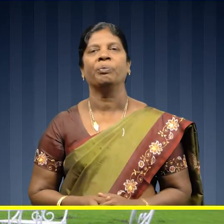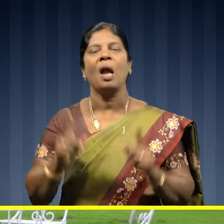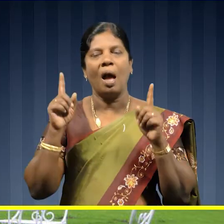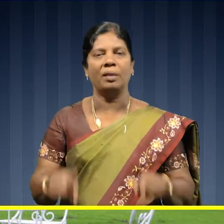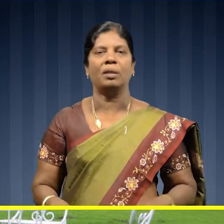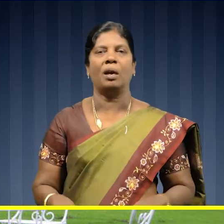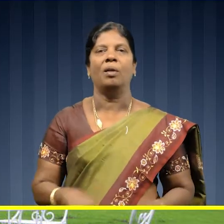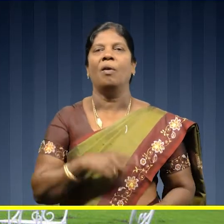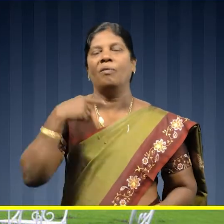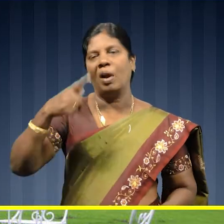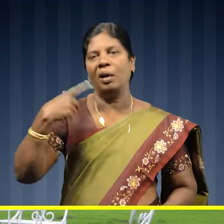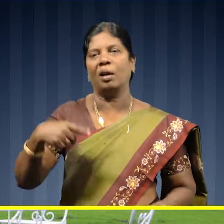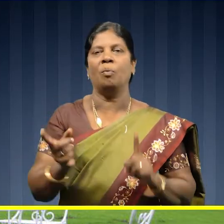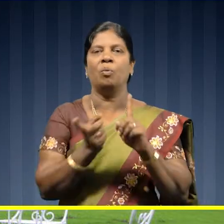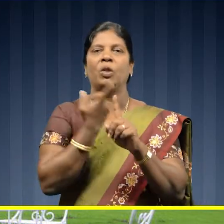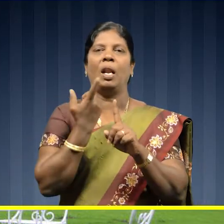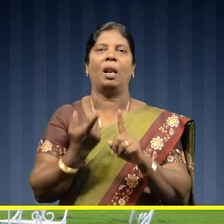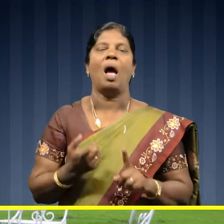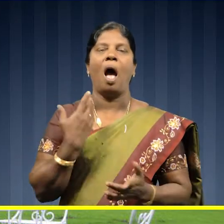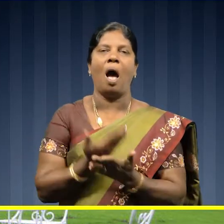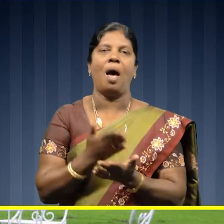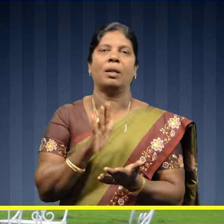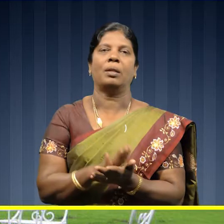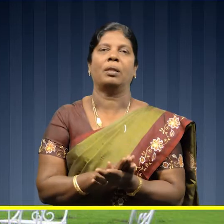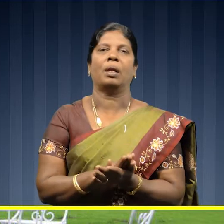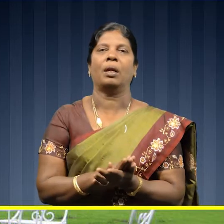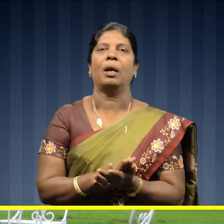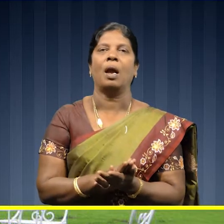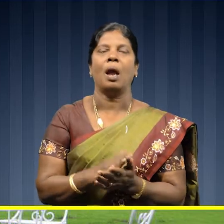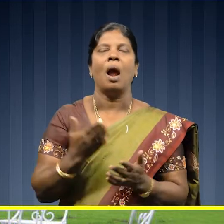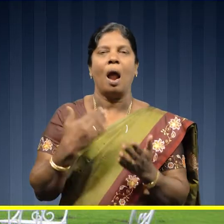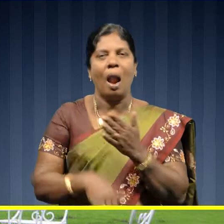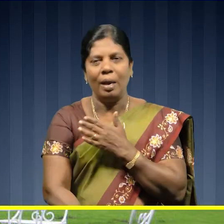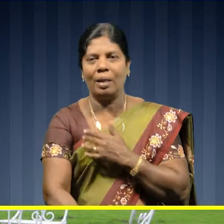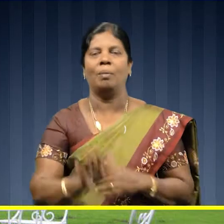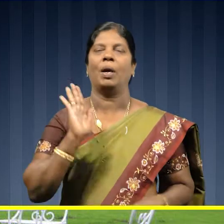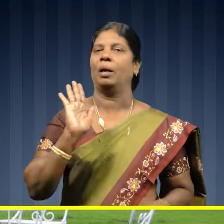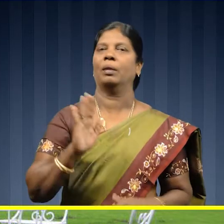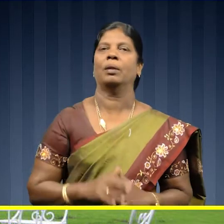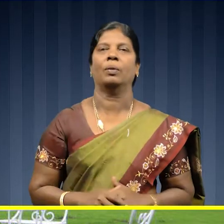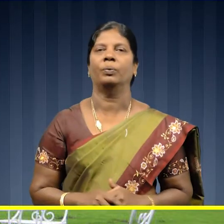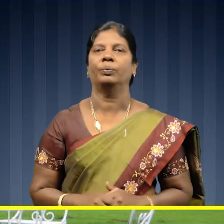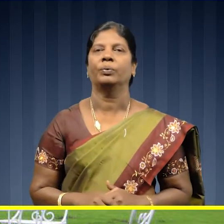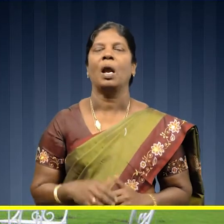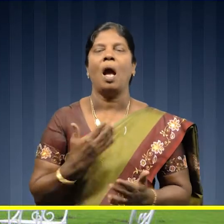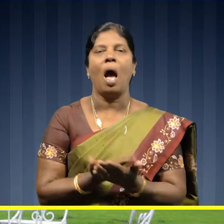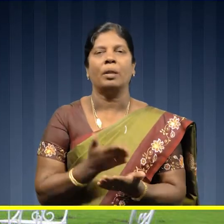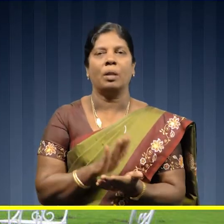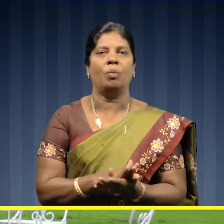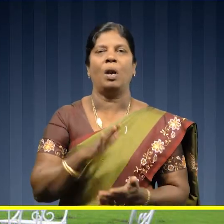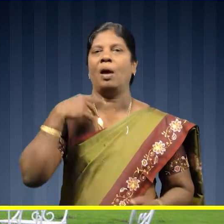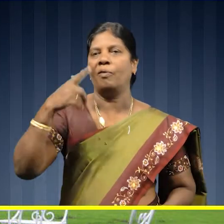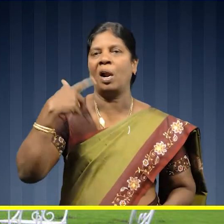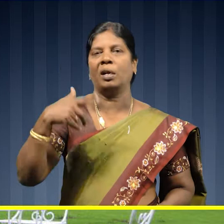பெற்றுக்கொண்டார்கள். அதுதான் வாழ்க்கையின் முதல் அர்த்தத்துக்கு அடித்தளமாக இருந்தது. அப்படி என்றால்